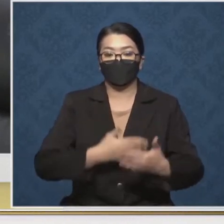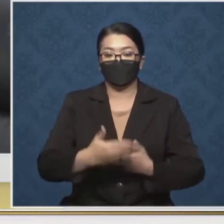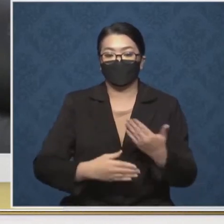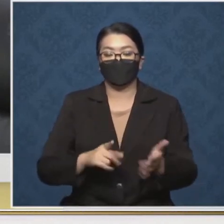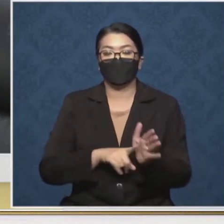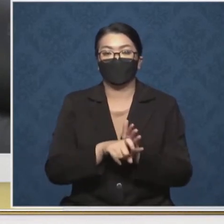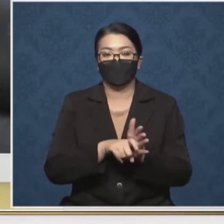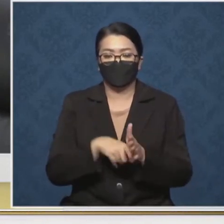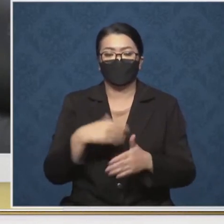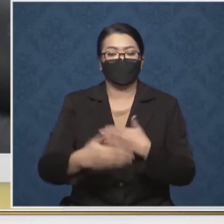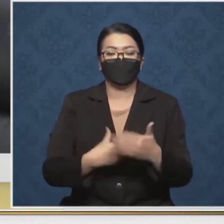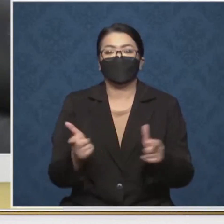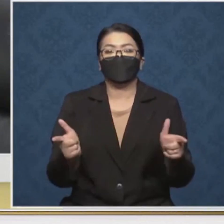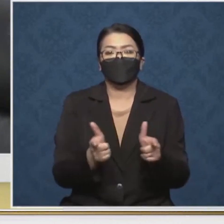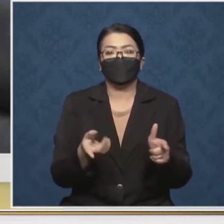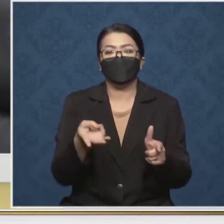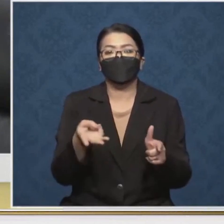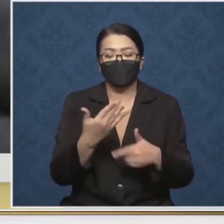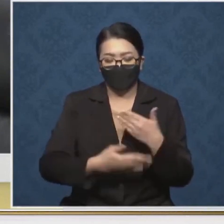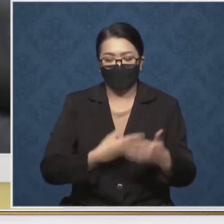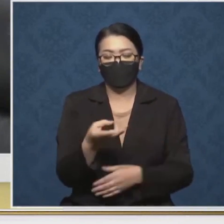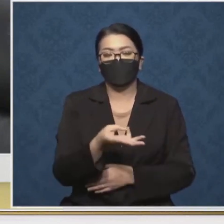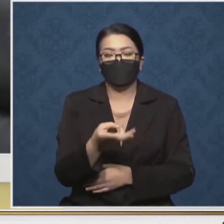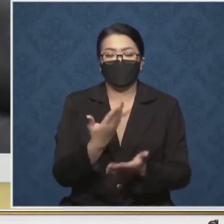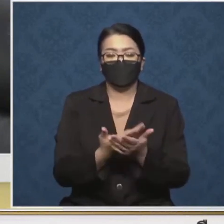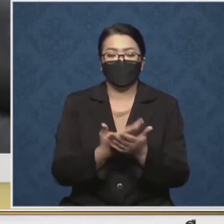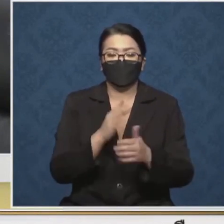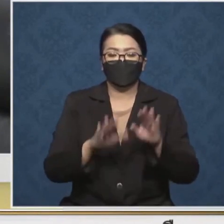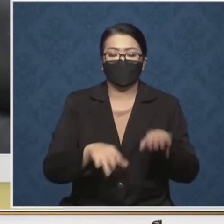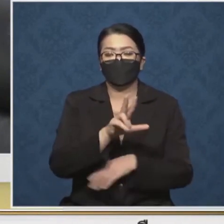ลเก่สู